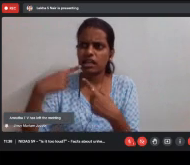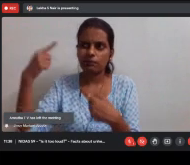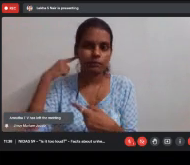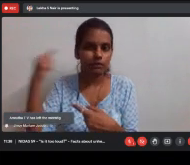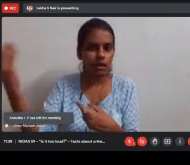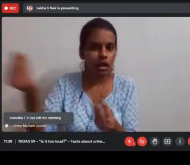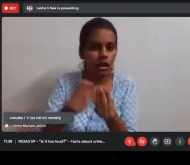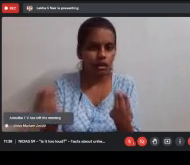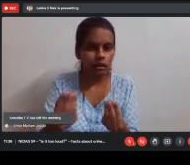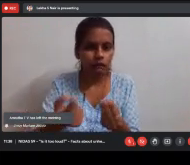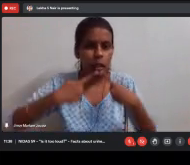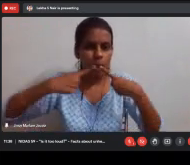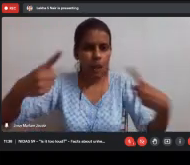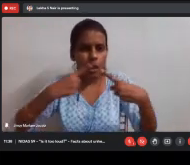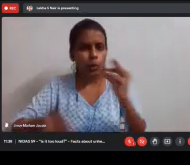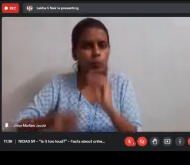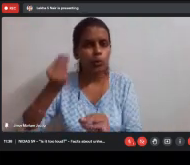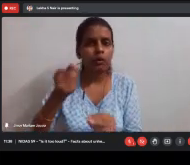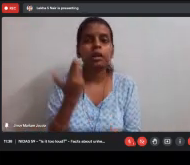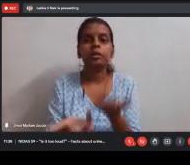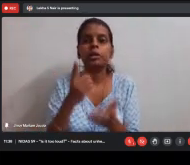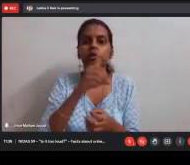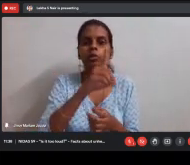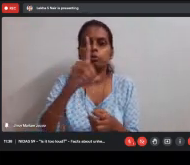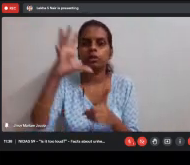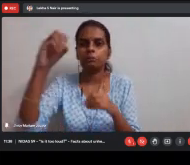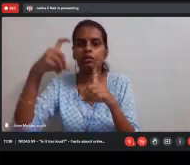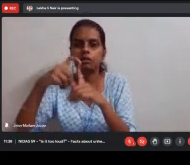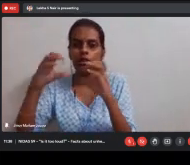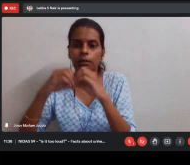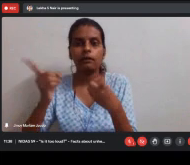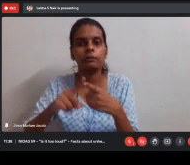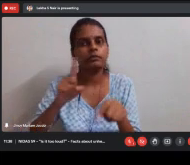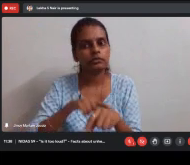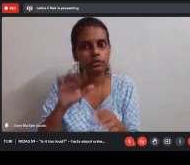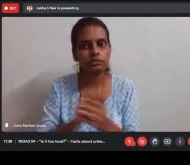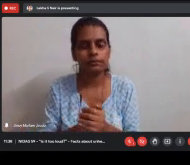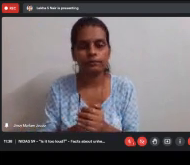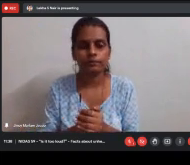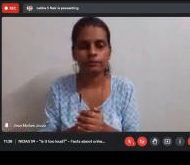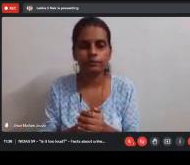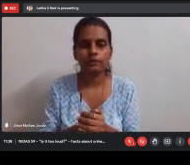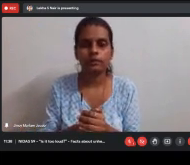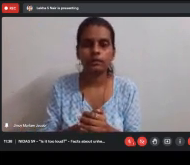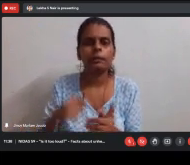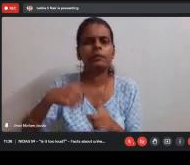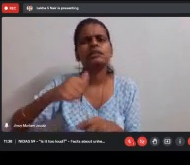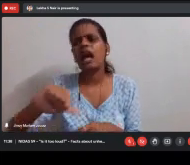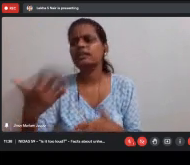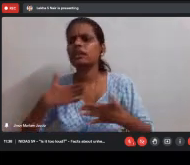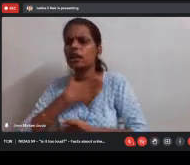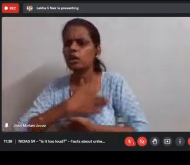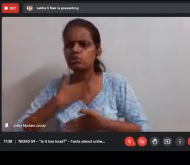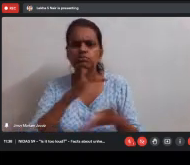5 മീറ്ററിന് 5 മീറ്റർ ഡിസ്റ്റൻസിൽ കാർ ഹോൺ അടിച്ചു കഴിഞ്ഞാൽ ഇതൊക്കെ എന്ന് പറയുന്ന ഒരു 100 dB ആണ് വരുന്നത്. ഷൗട്ടിങ് അറ്റ് ദി ഇയർ, അതായത്